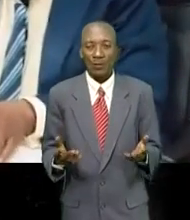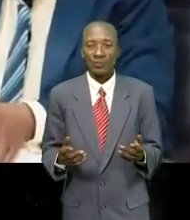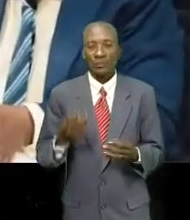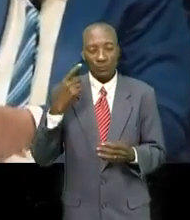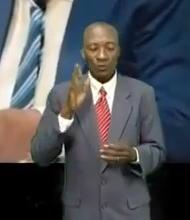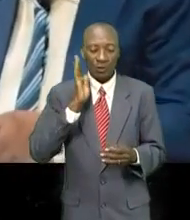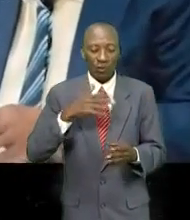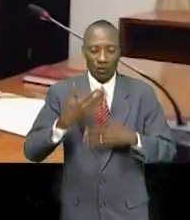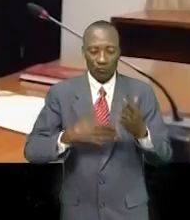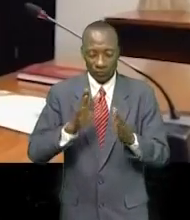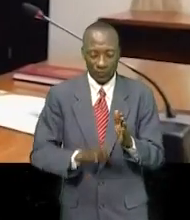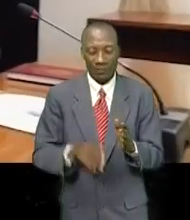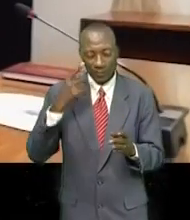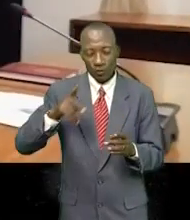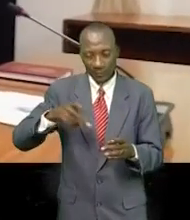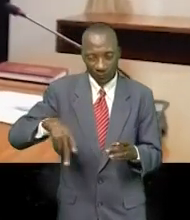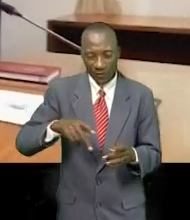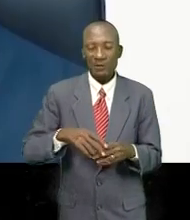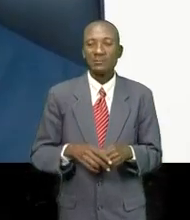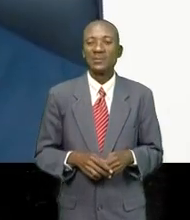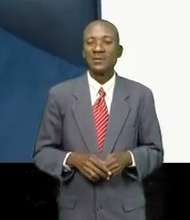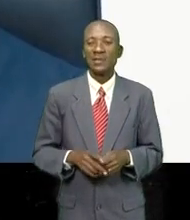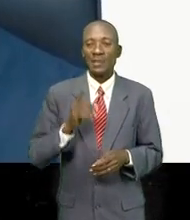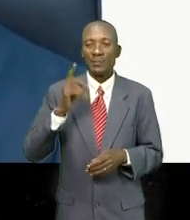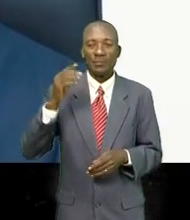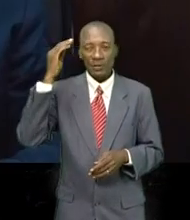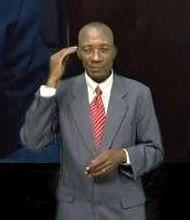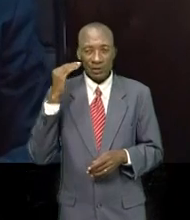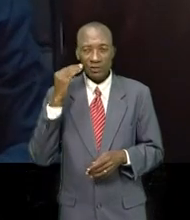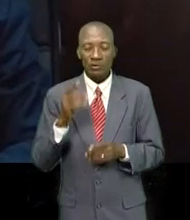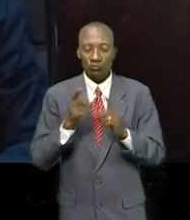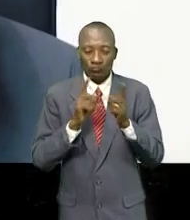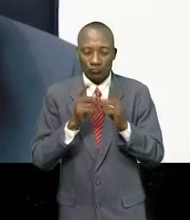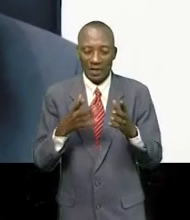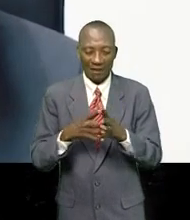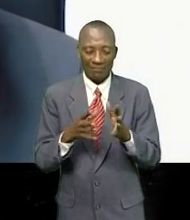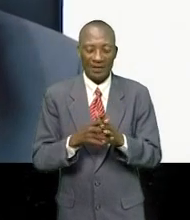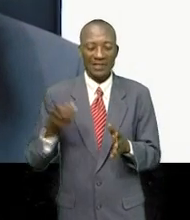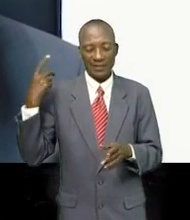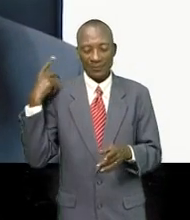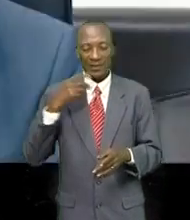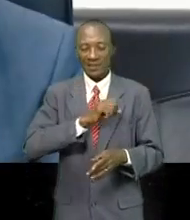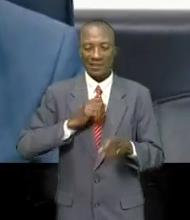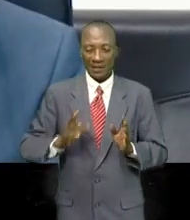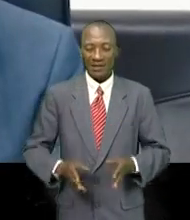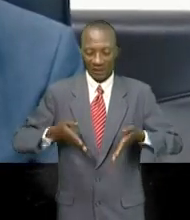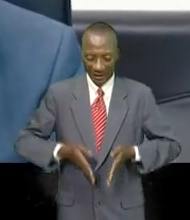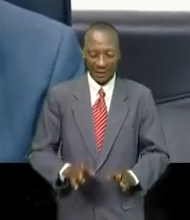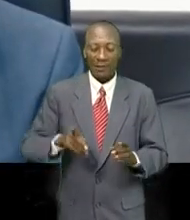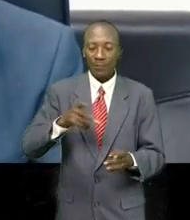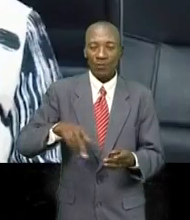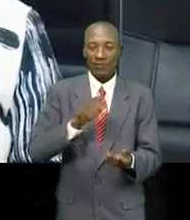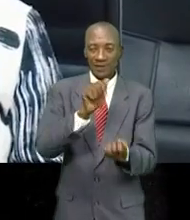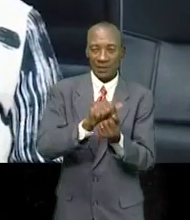des provinces, le chef de l'exécutif national a échangé avec les caucus des députés et sénateurs de la province de Emery Lumumba avec à sa